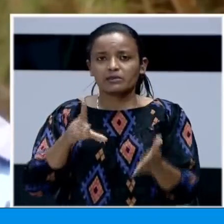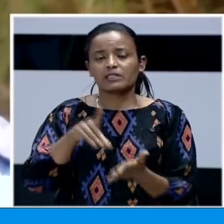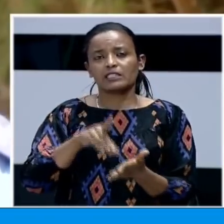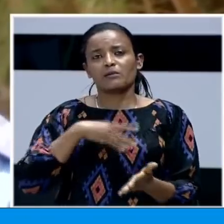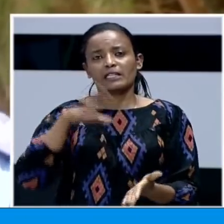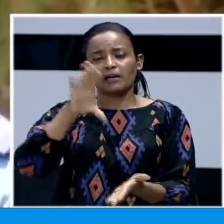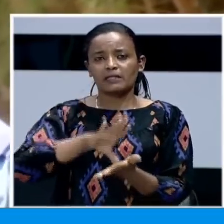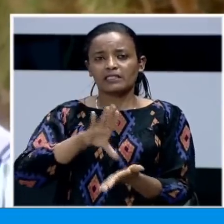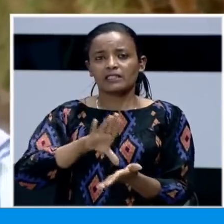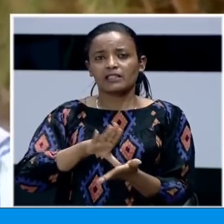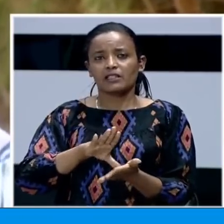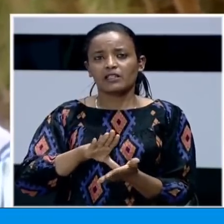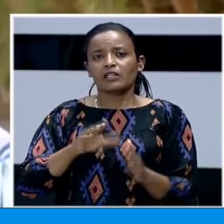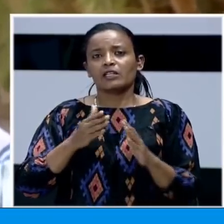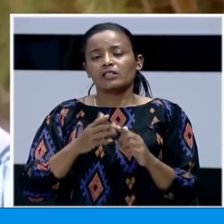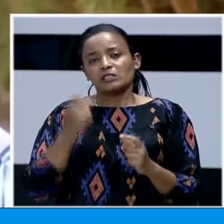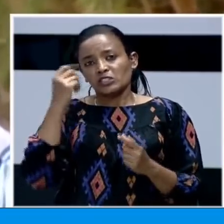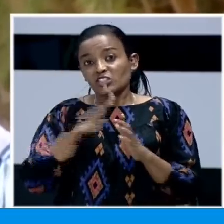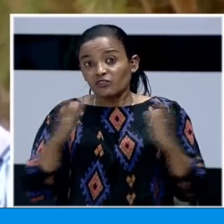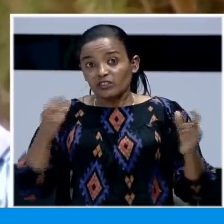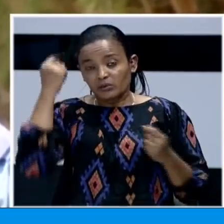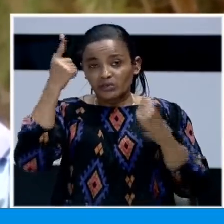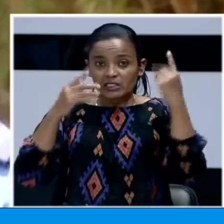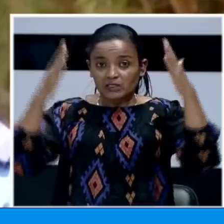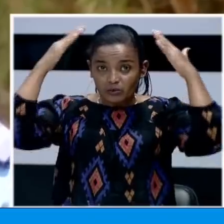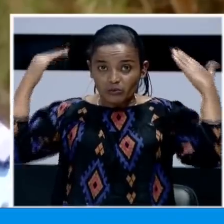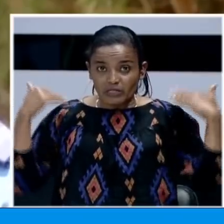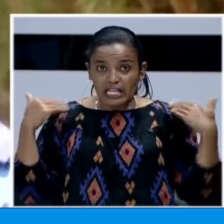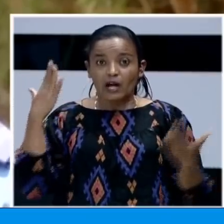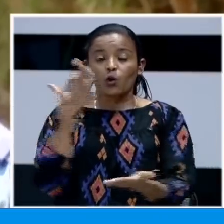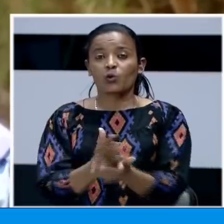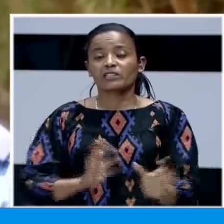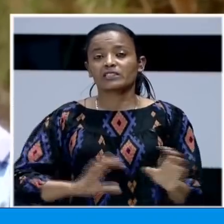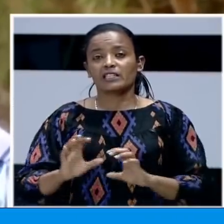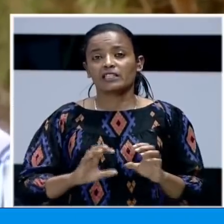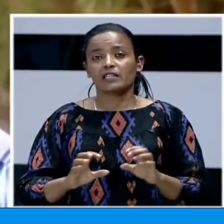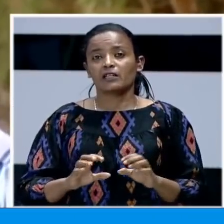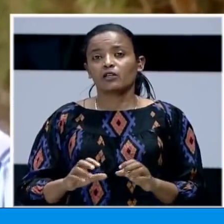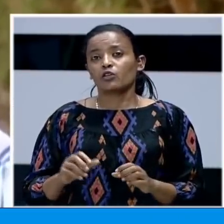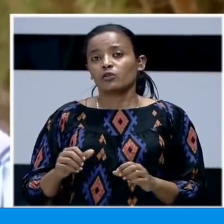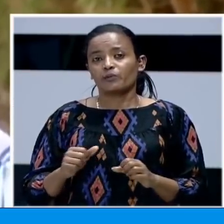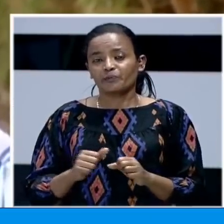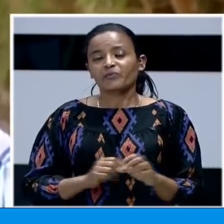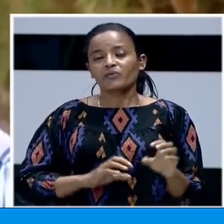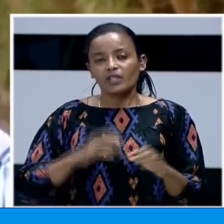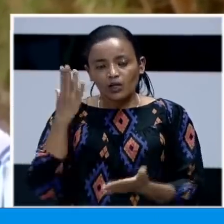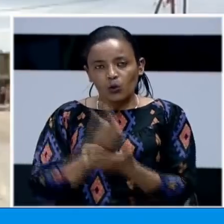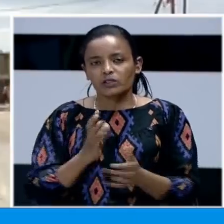بقاتار صفيح مرداء قرنا تمرعا دو كولينا قرنا يوم توم دقسات تطو كولينا قرنا